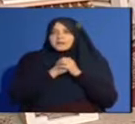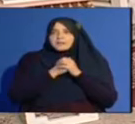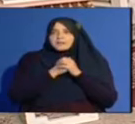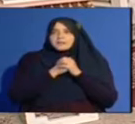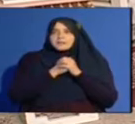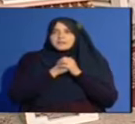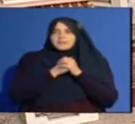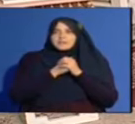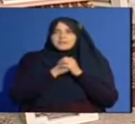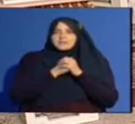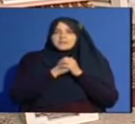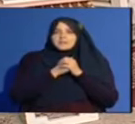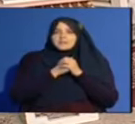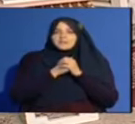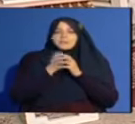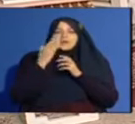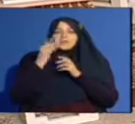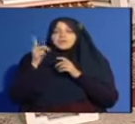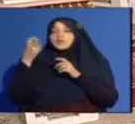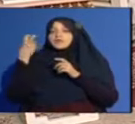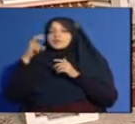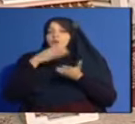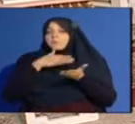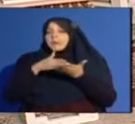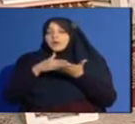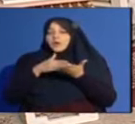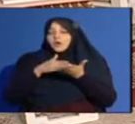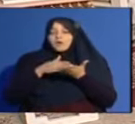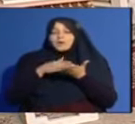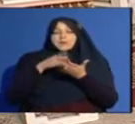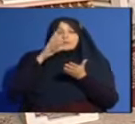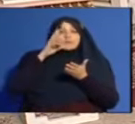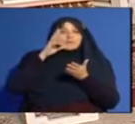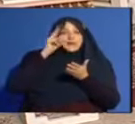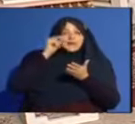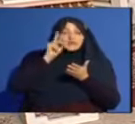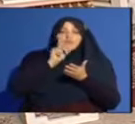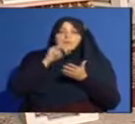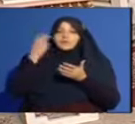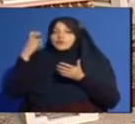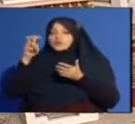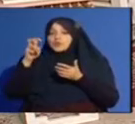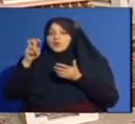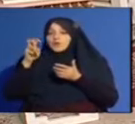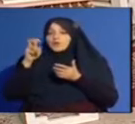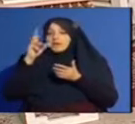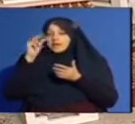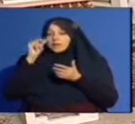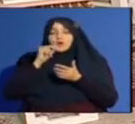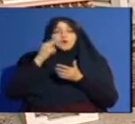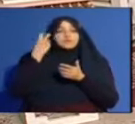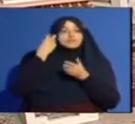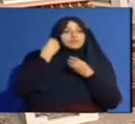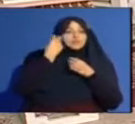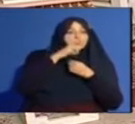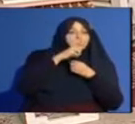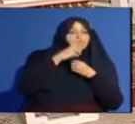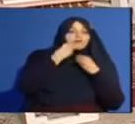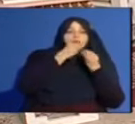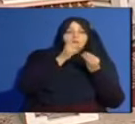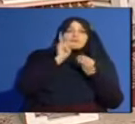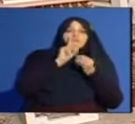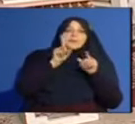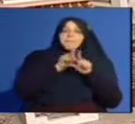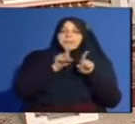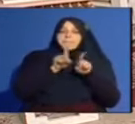الخصوصيات. إذا أعطى الطفل 200 مليون يعطي الطفلة 200 مليون. وإذا حب يعطي زيادة لواحد من الأولاد ولا من البنات، من الأبناء